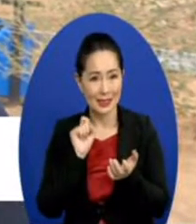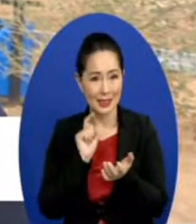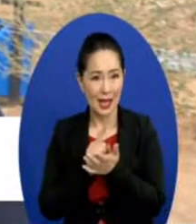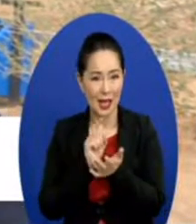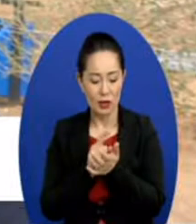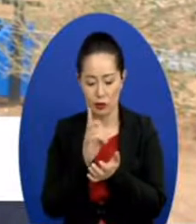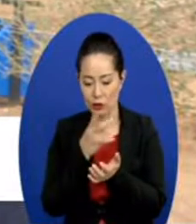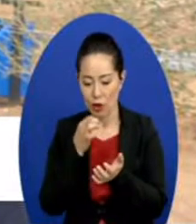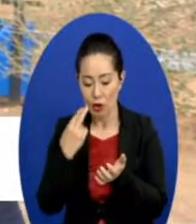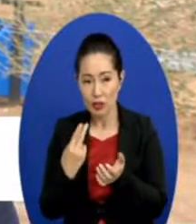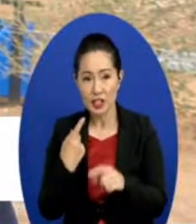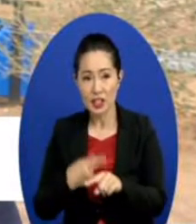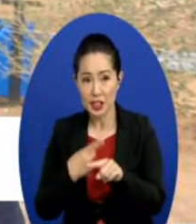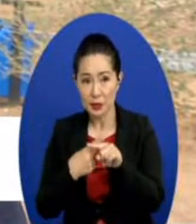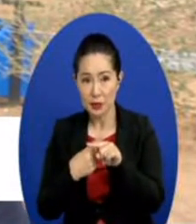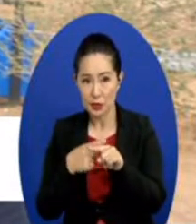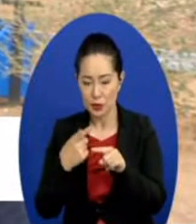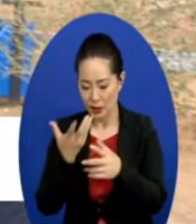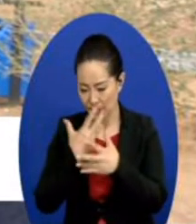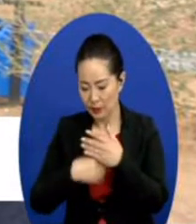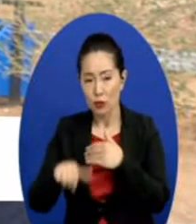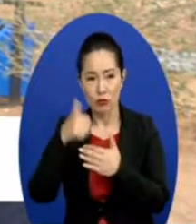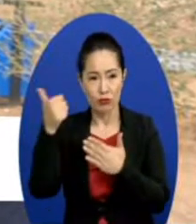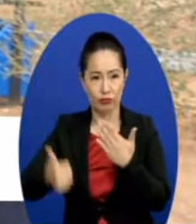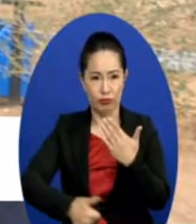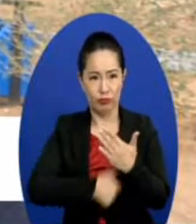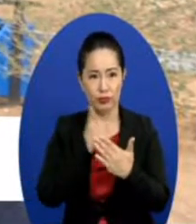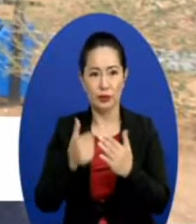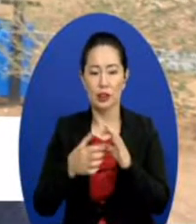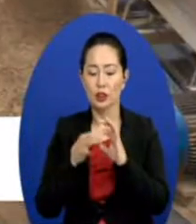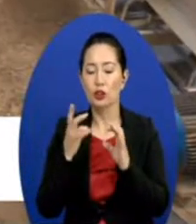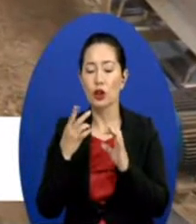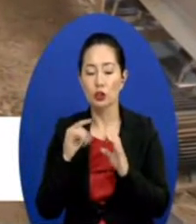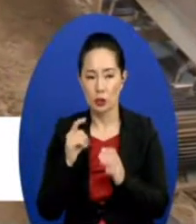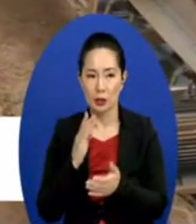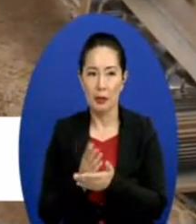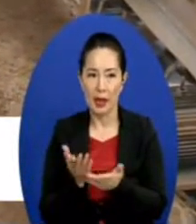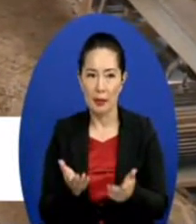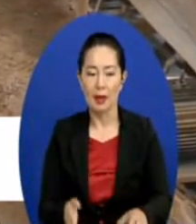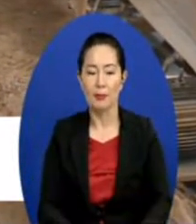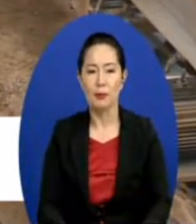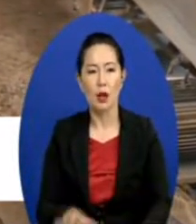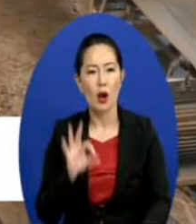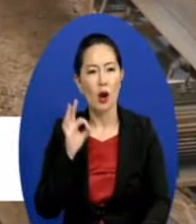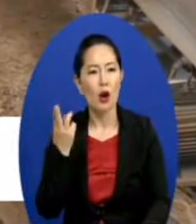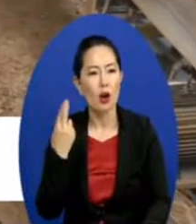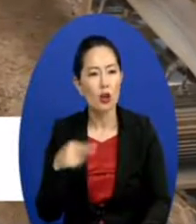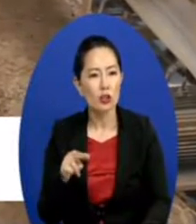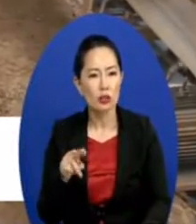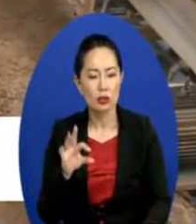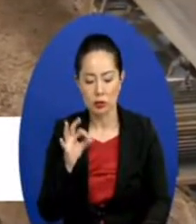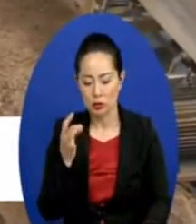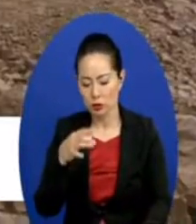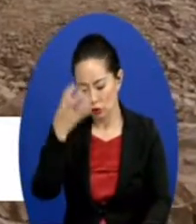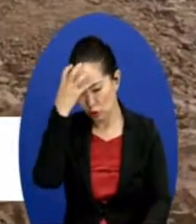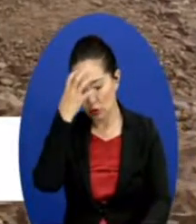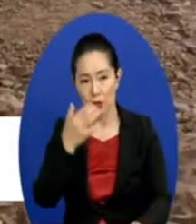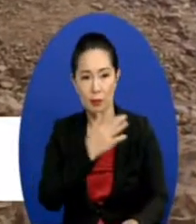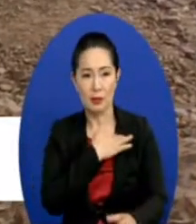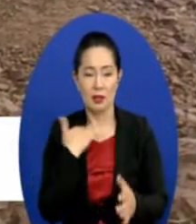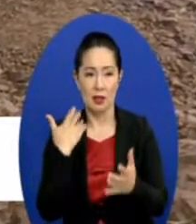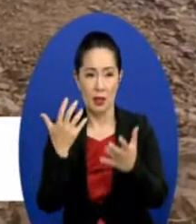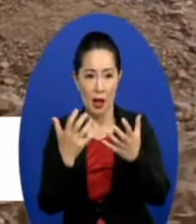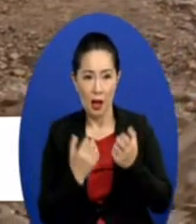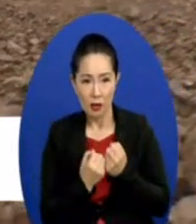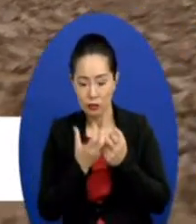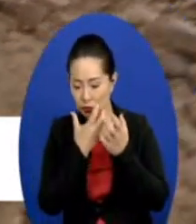заавал одоо нөөцөө нэмэгдүүлж энэ нөхцөлийг хангахаар ийм бас нөхцөл байж байгаа. Ордыг төрийн мэдээлэл авснаас хойш салбартаа